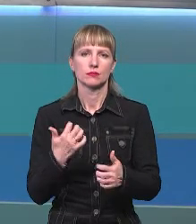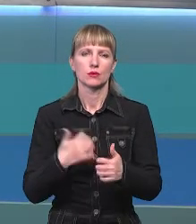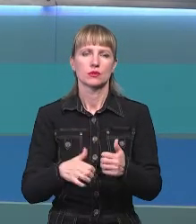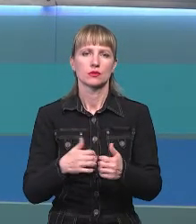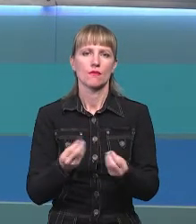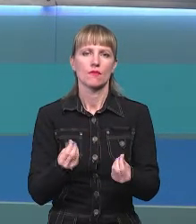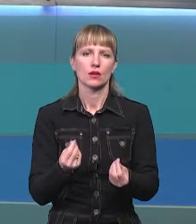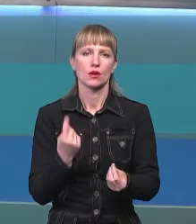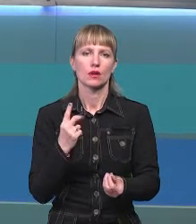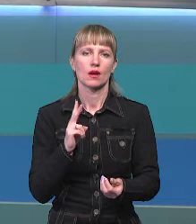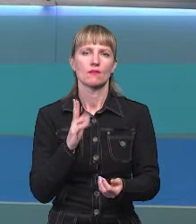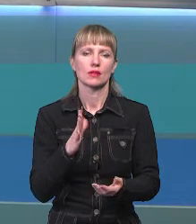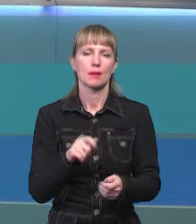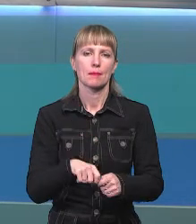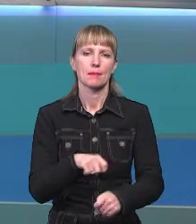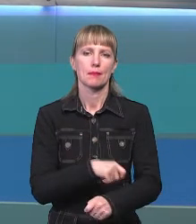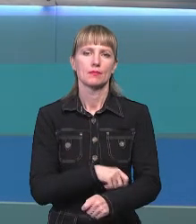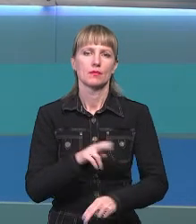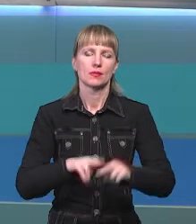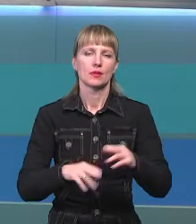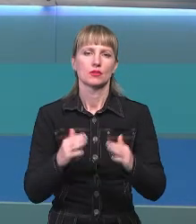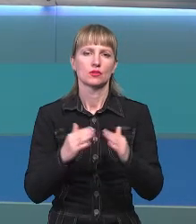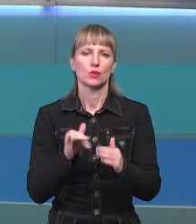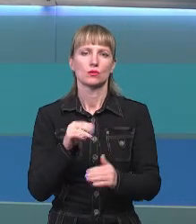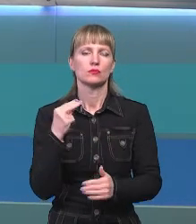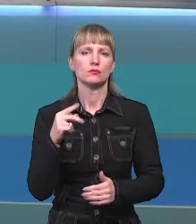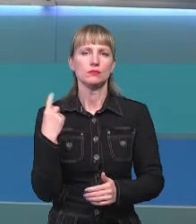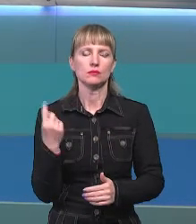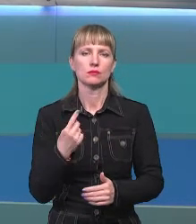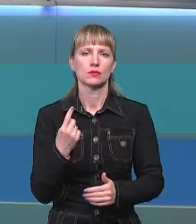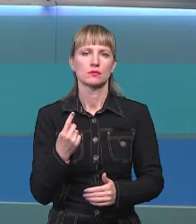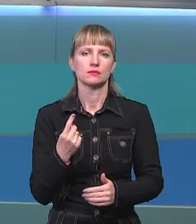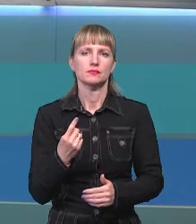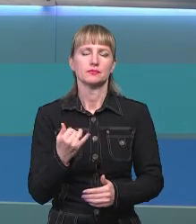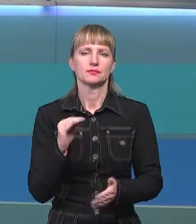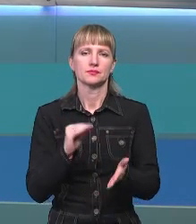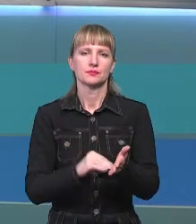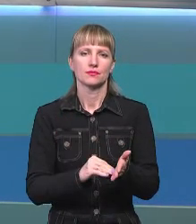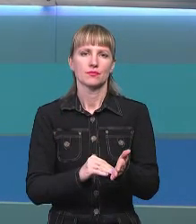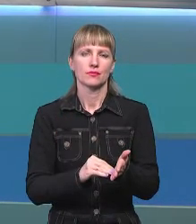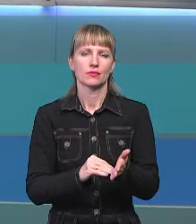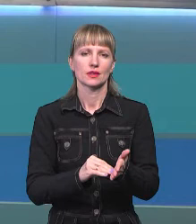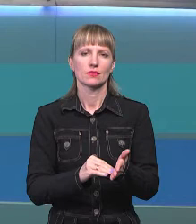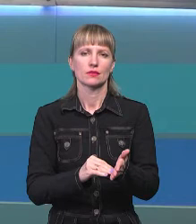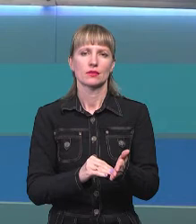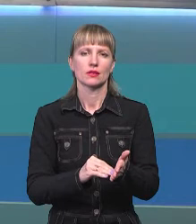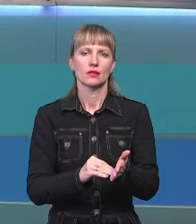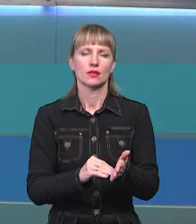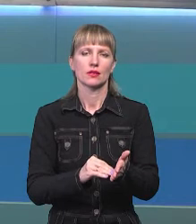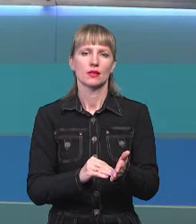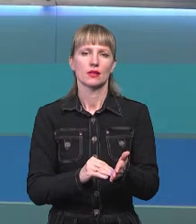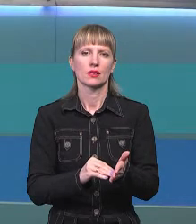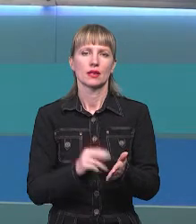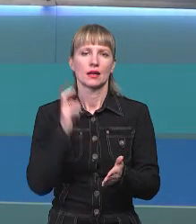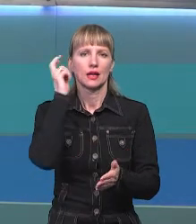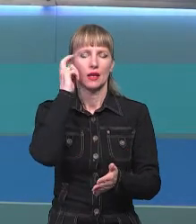опосередкована вартість одного квадратного метра збудованого житла у Запорізькій області. Вона встановлюється Києвом,